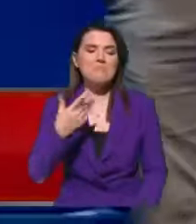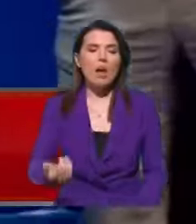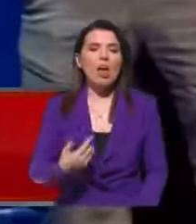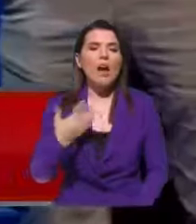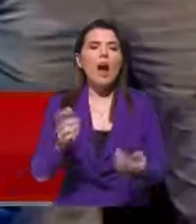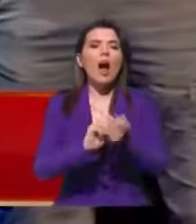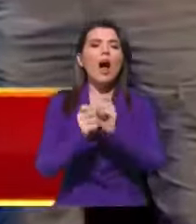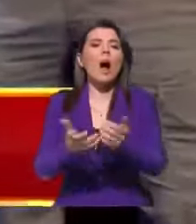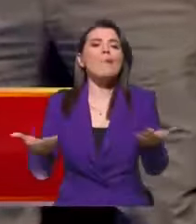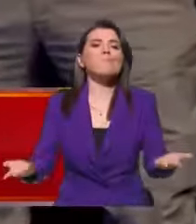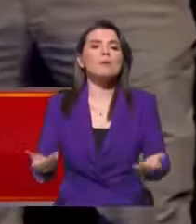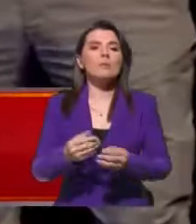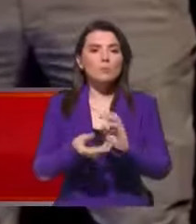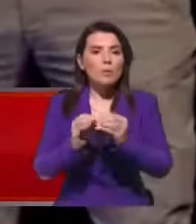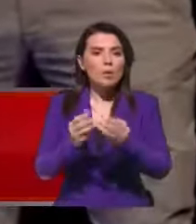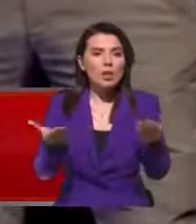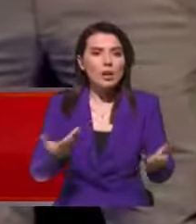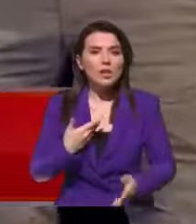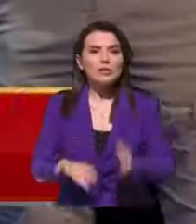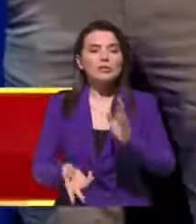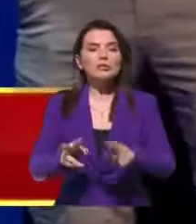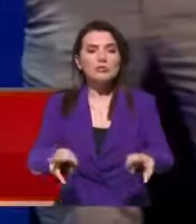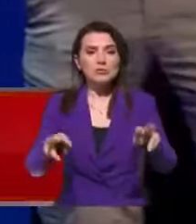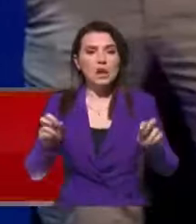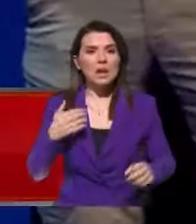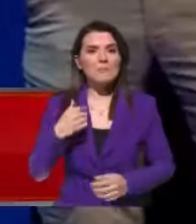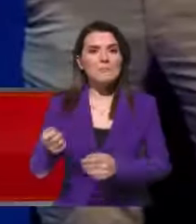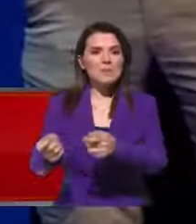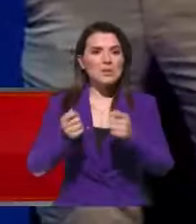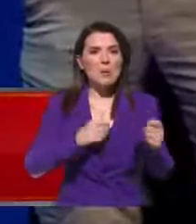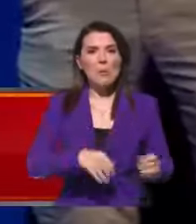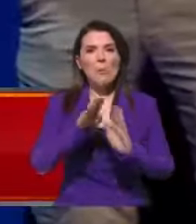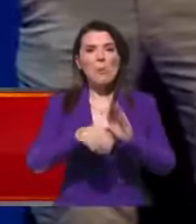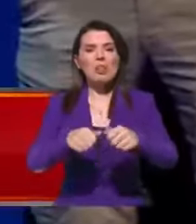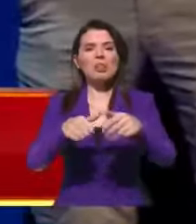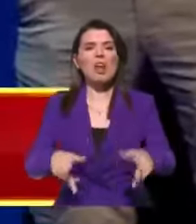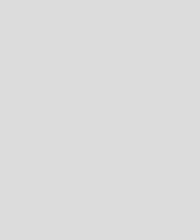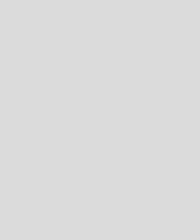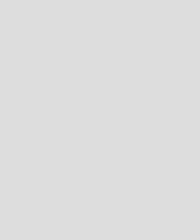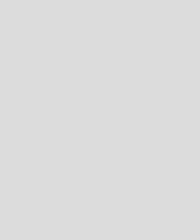Yahu değiştirmiyor ki meseleyi. Çekin beni. Ucube sistem yerinde.